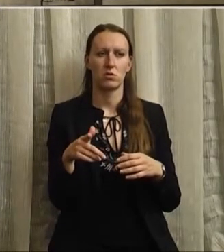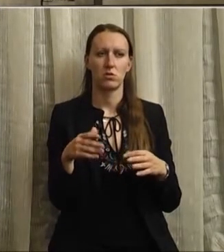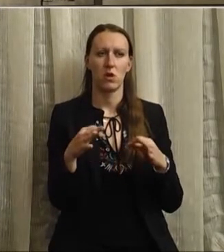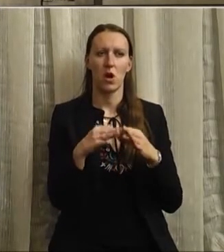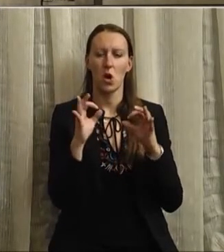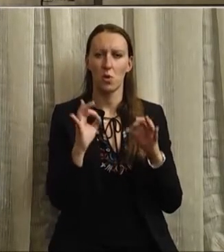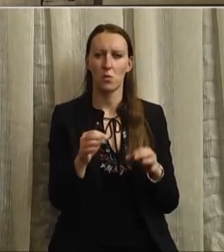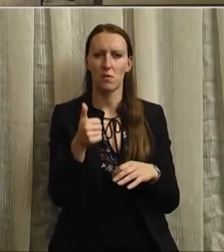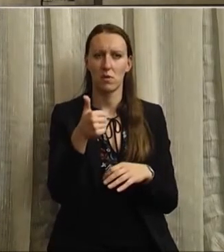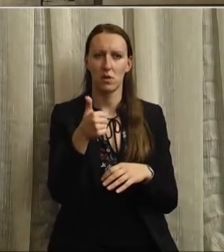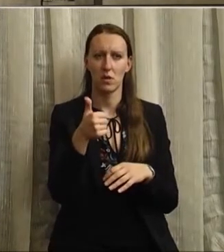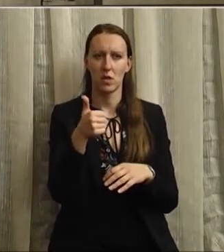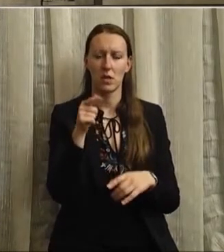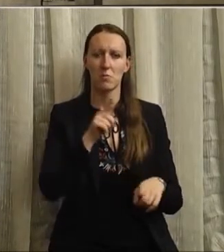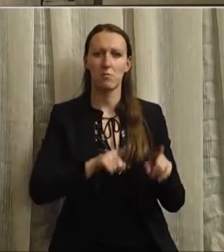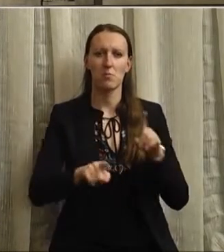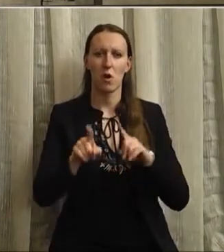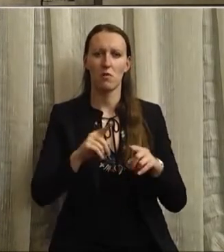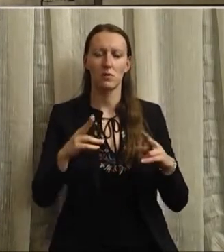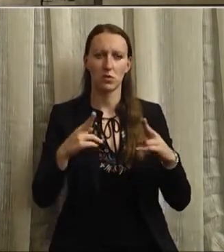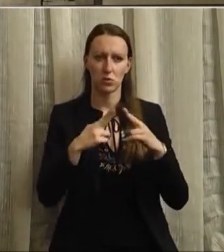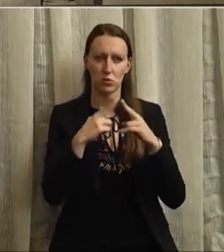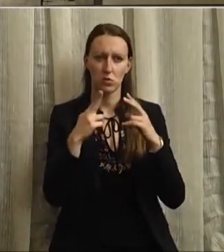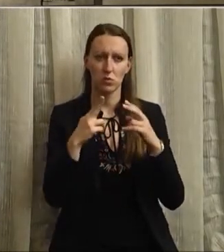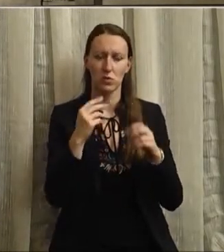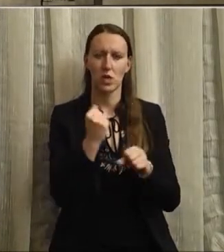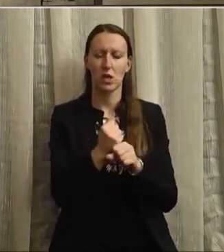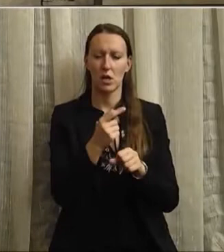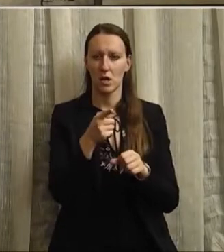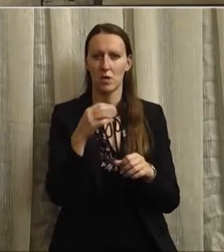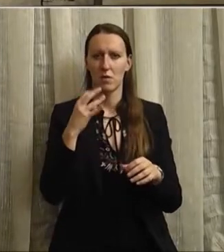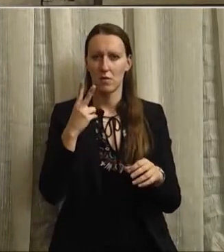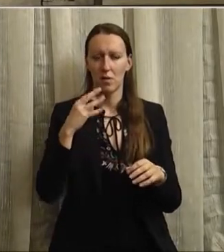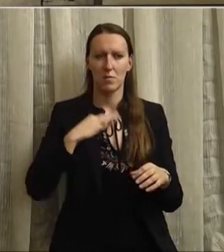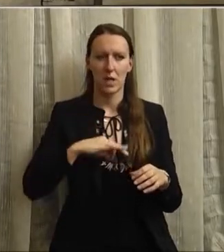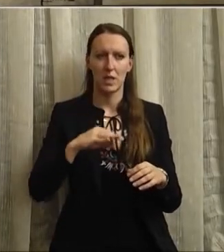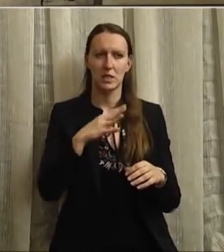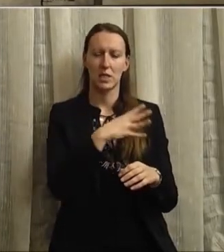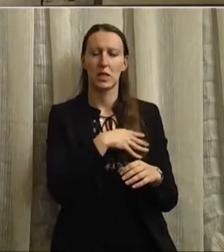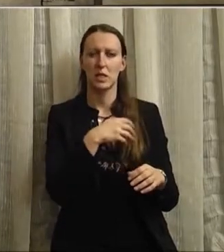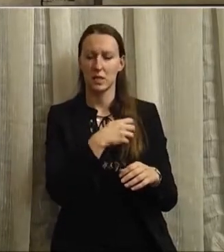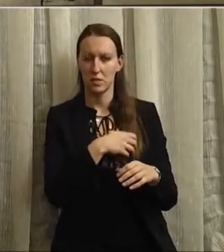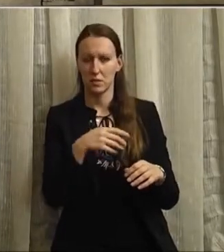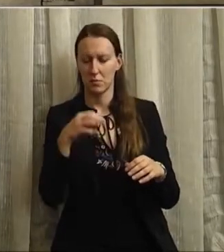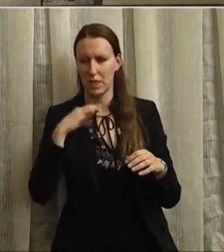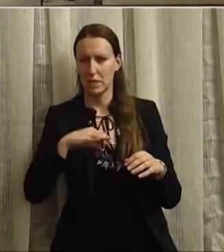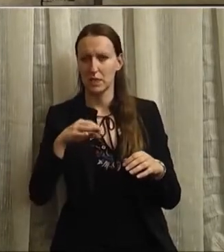a upravo jednim povijesnim susretom dvaju predsjednika Republike